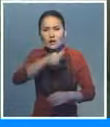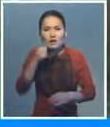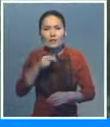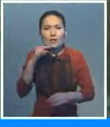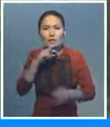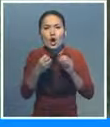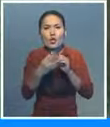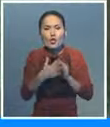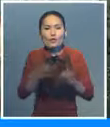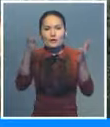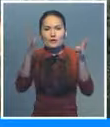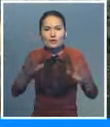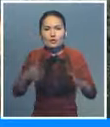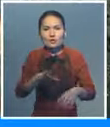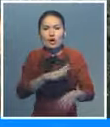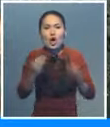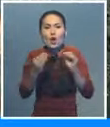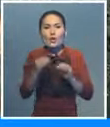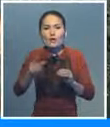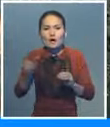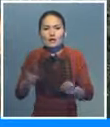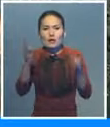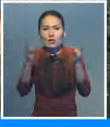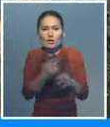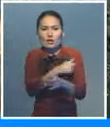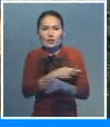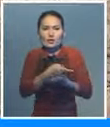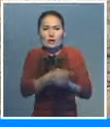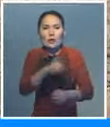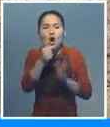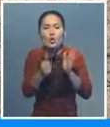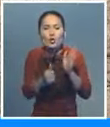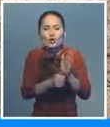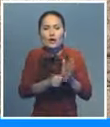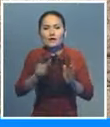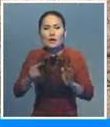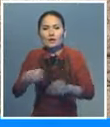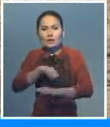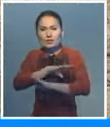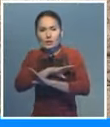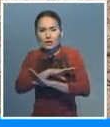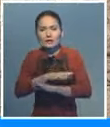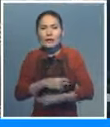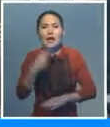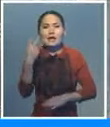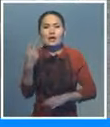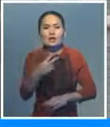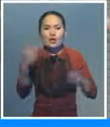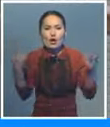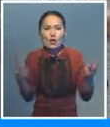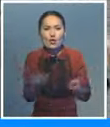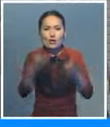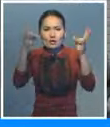уланғандар бойынша 15 оқиға тіркеліп, 10 адам зардап шеккен. 16 тұрғын табиғи газ салдарынан қайтыс болды. Сондай-ақ осы күндері 2